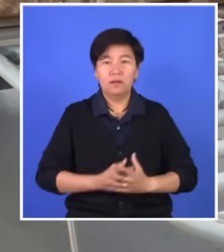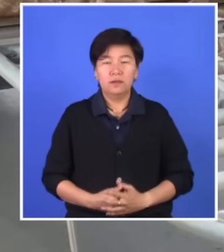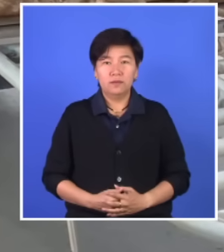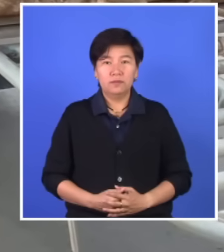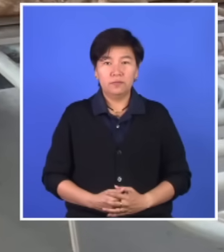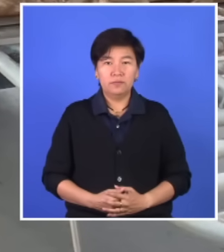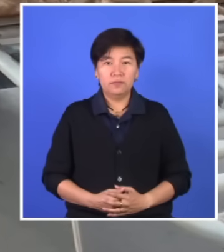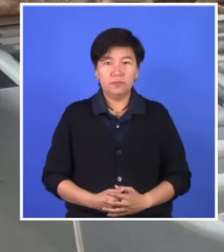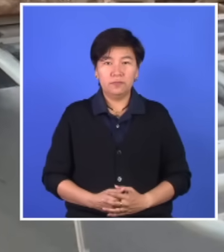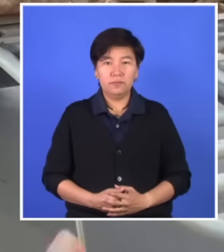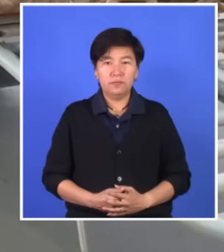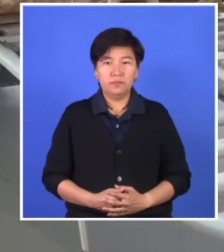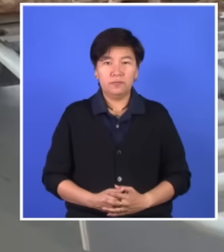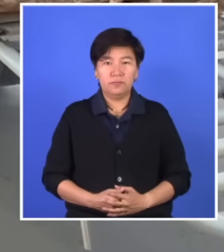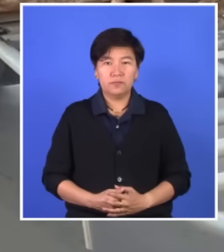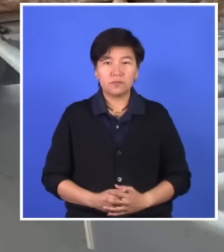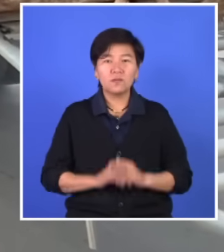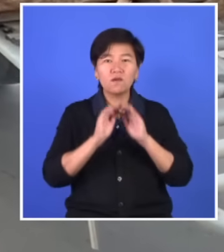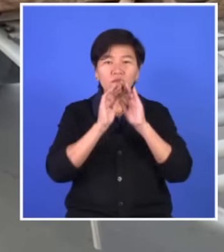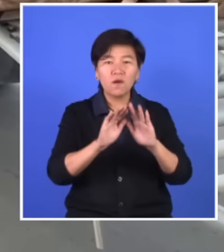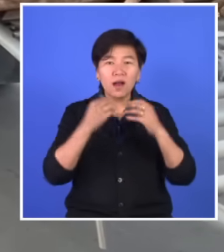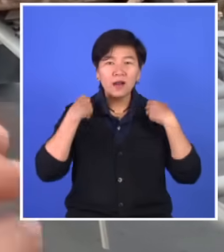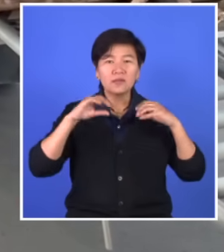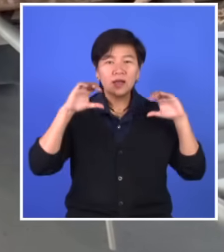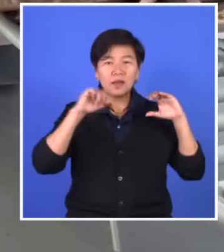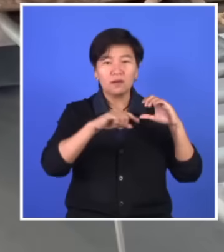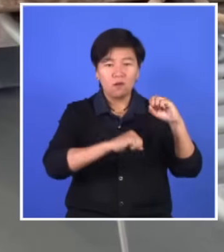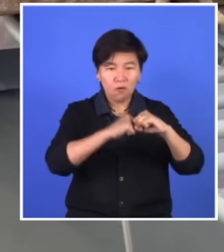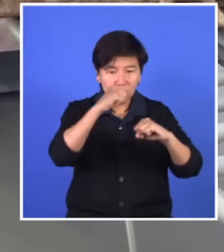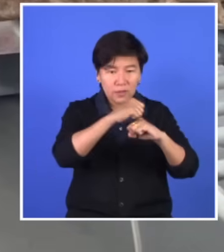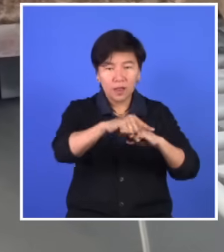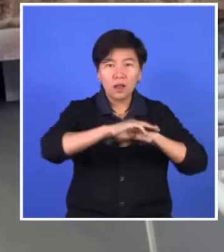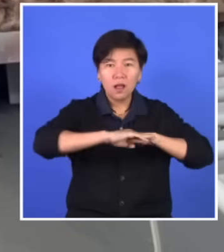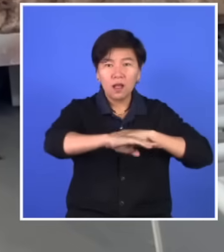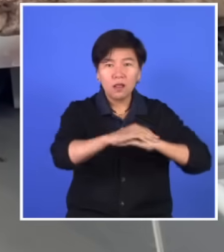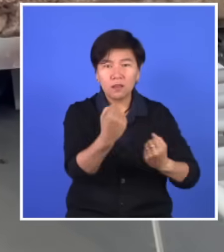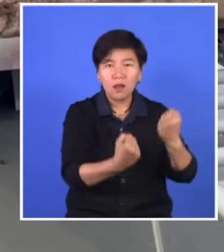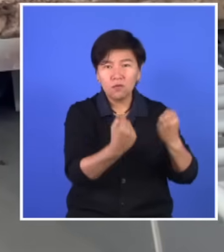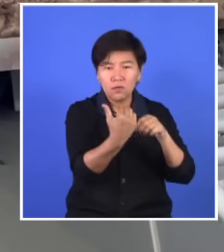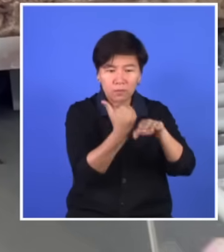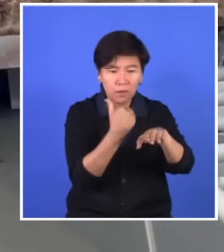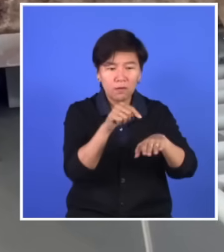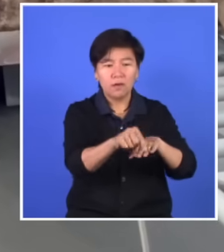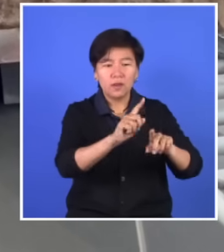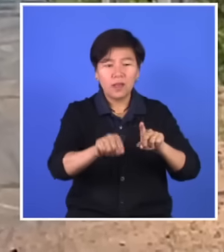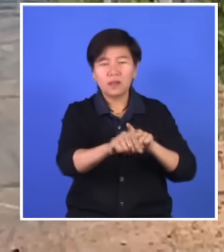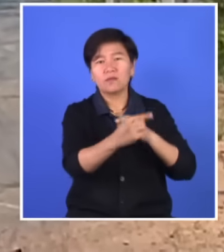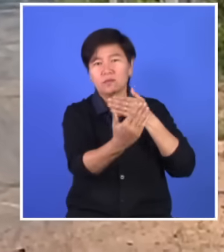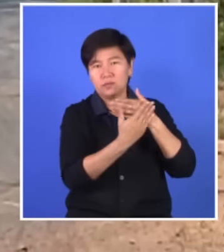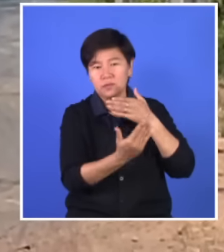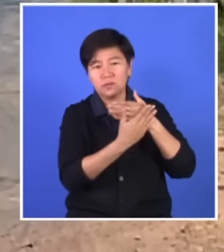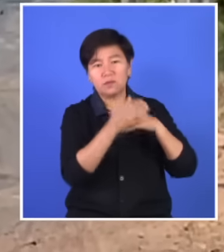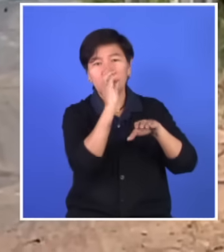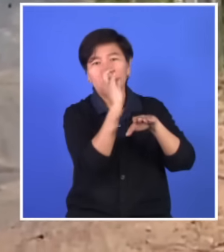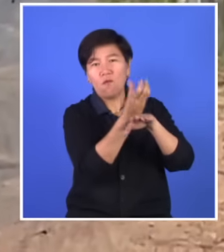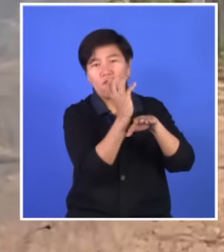อานันท์คนนี้ก็บอกว่าขอฝากไปถึงสวนราชการเรื่องของการก่อสร้างปรับปรุงผื้นผิวการจราจรถนนอะไรอย่างเงี้ยควรติดตั้งสัญญาณไฟ